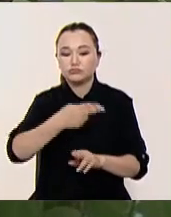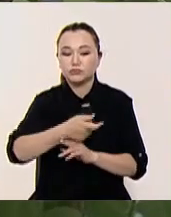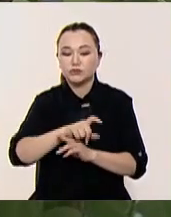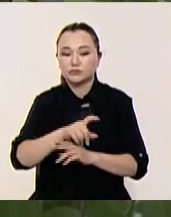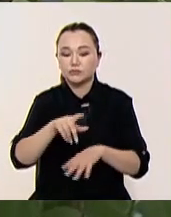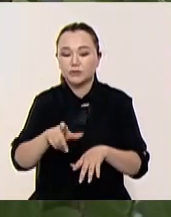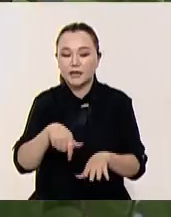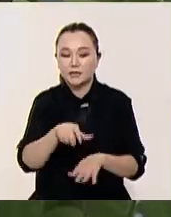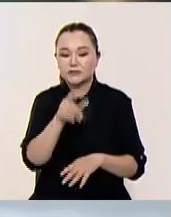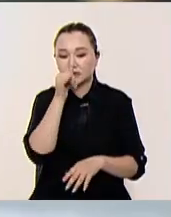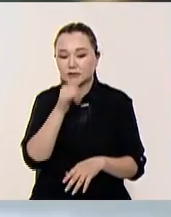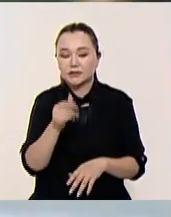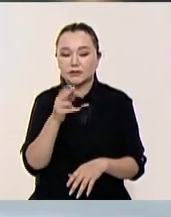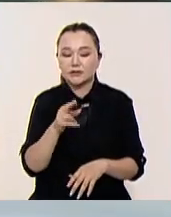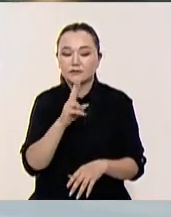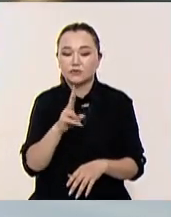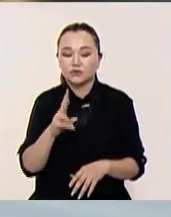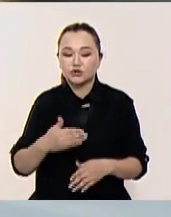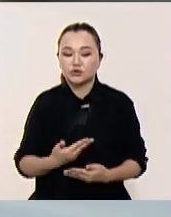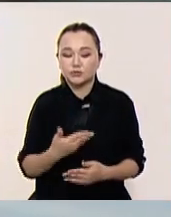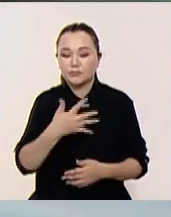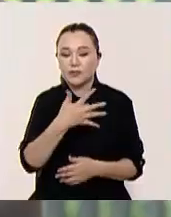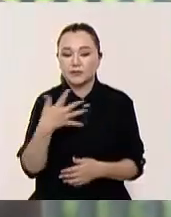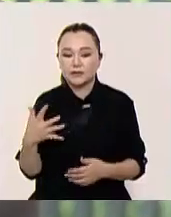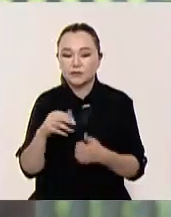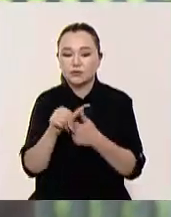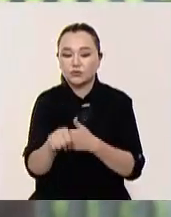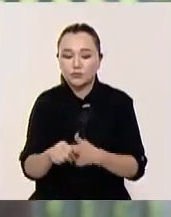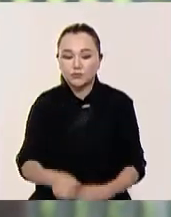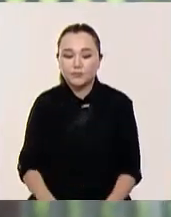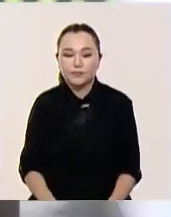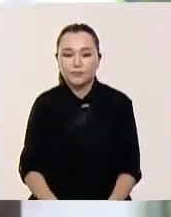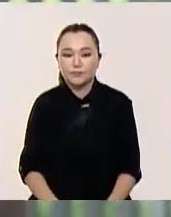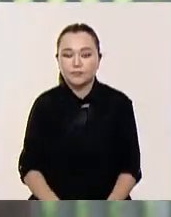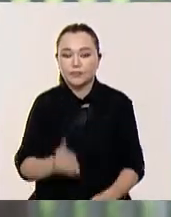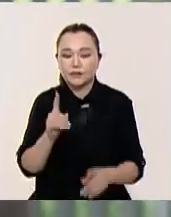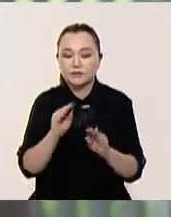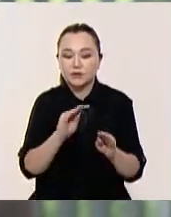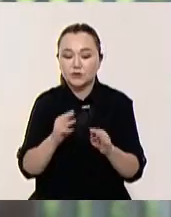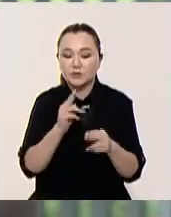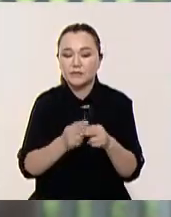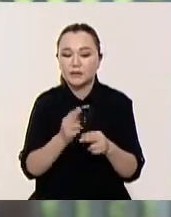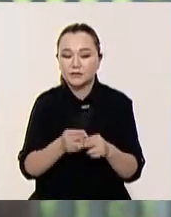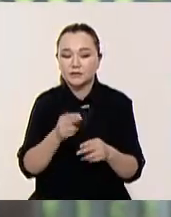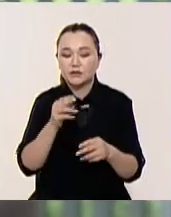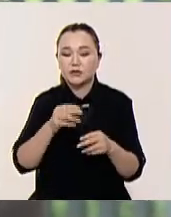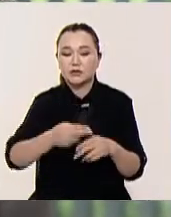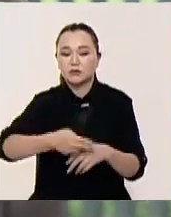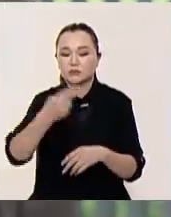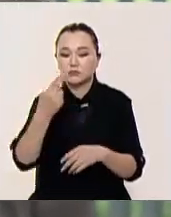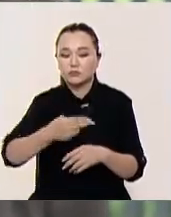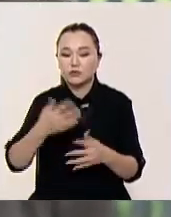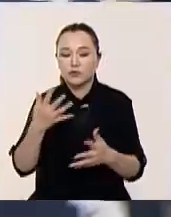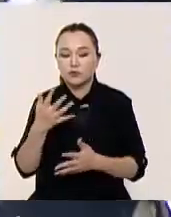проезд перегорожен для всех, кроме жителей пятиэтажки. Мне создают препятствия путем установки шлагбаума. На